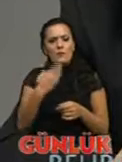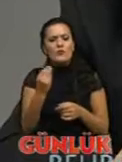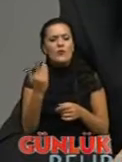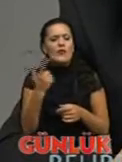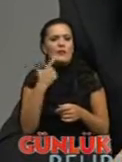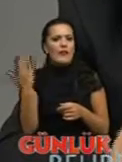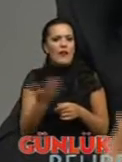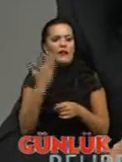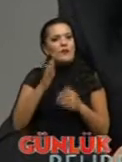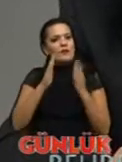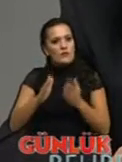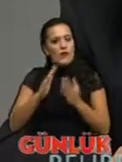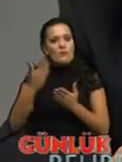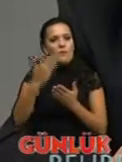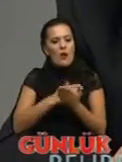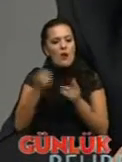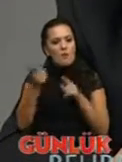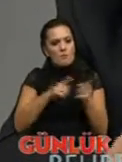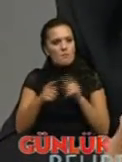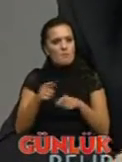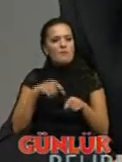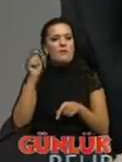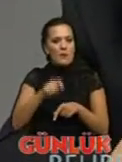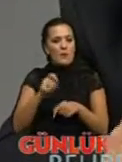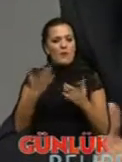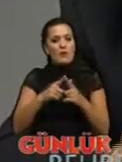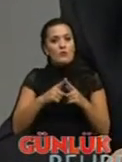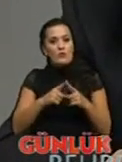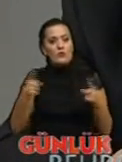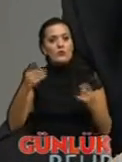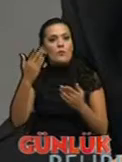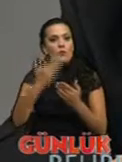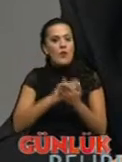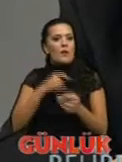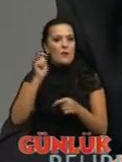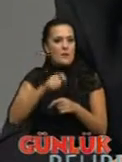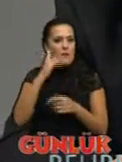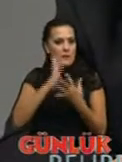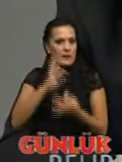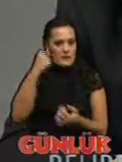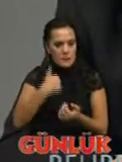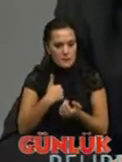çok yıllardır sürekli program yapan ve uzunca program yapan birisiyim.